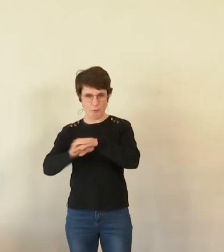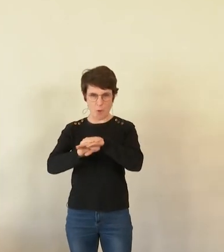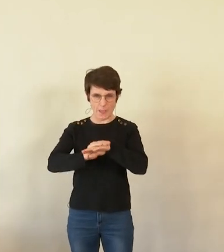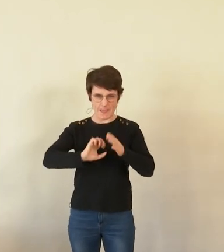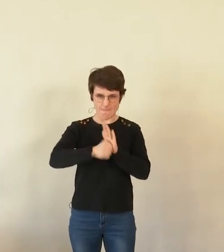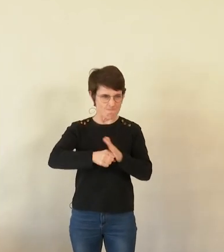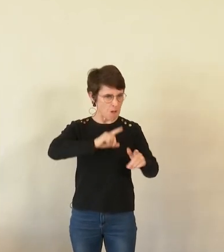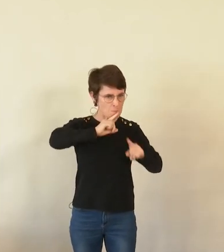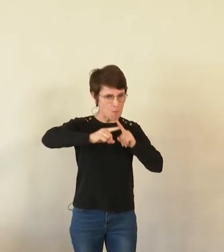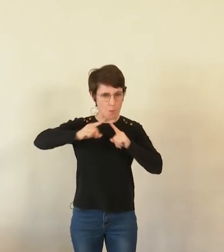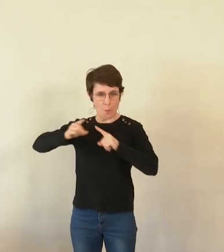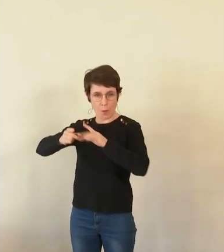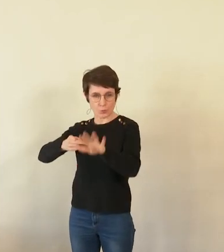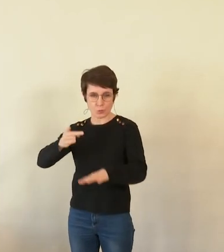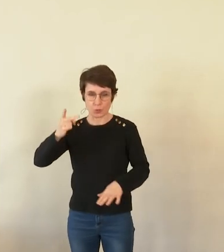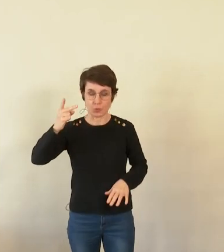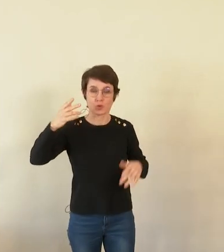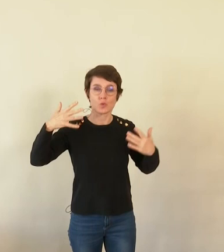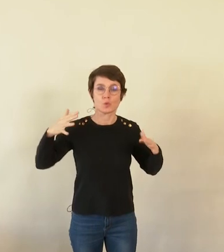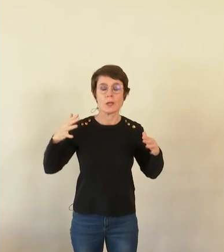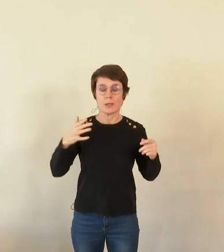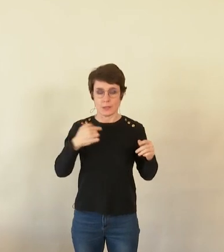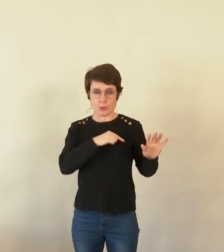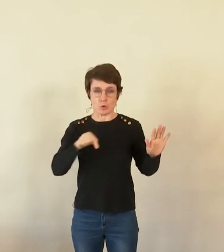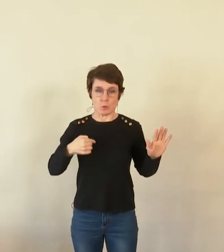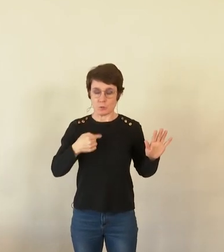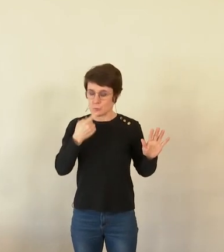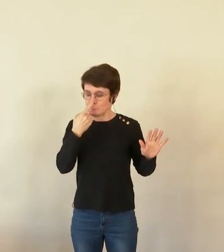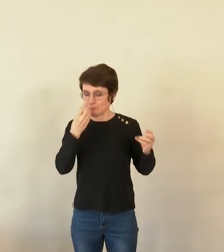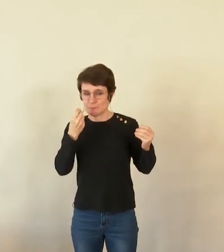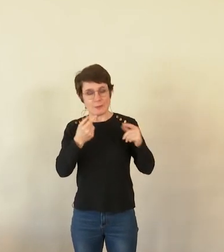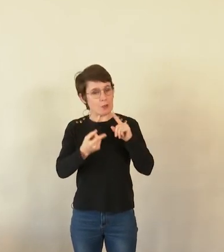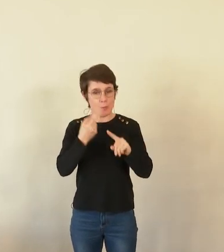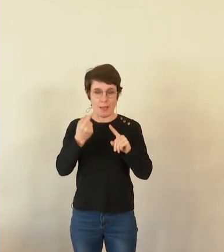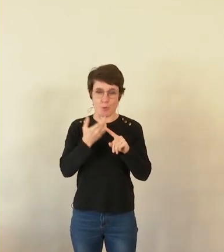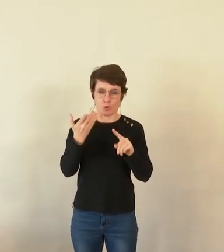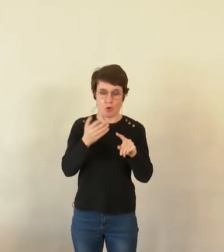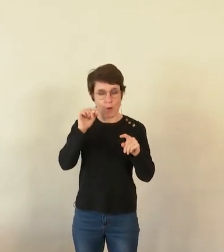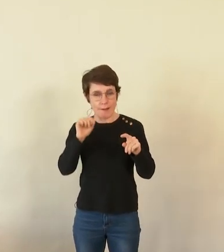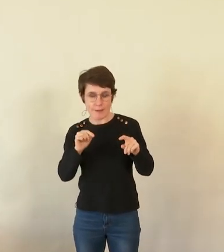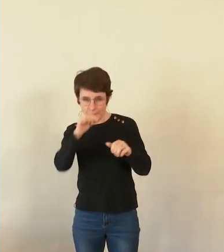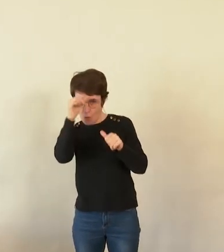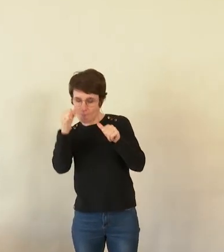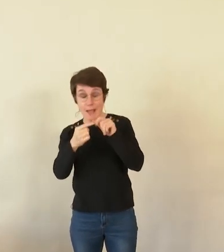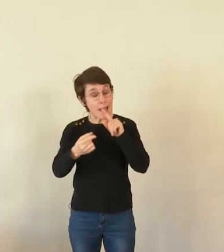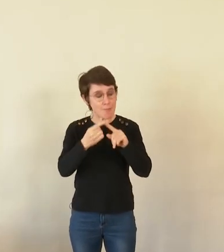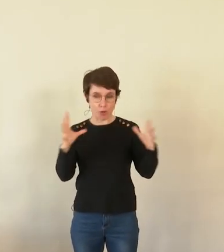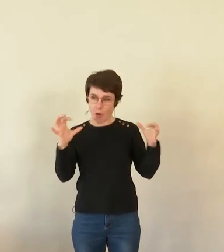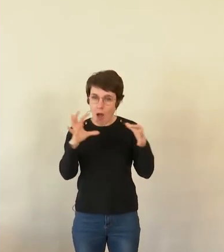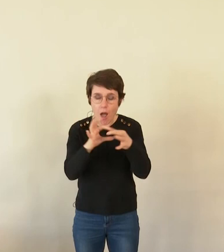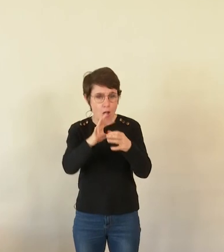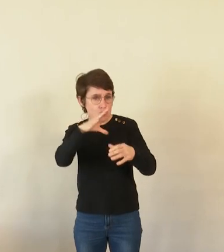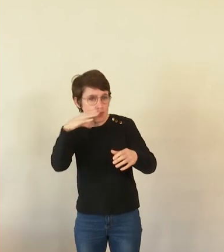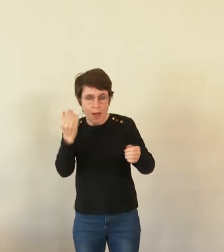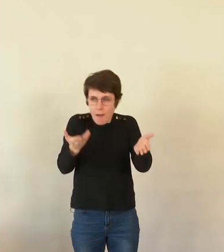c'est l'occasion ici de rappeler les conditions du dialogue de rappeler un humanisme qui semble